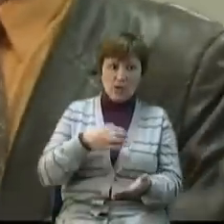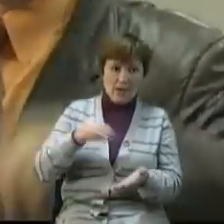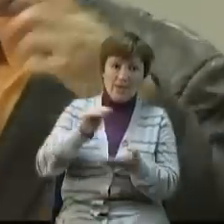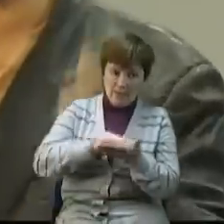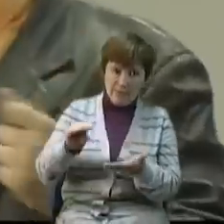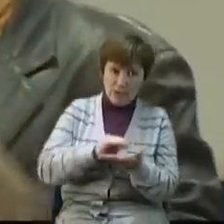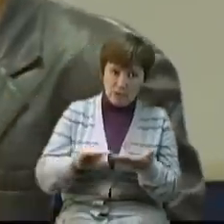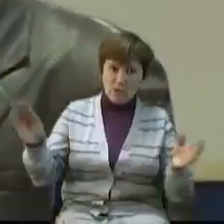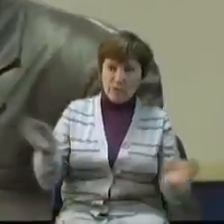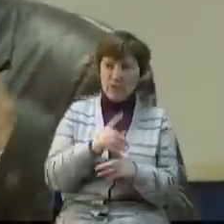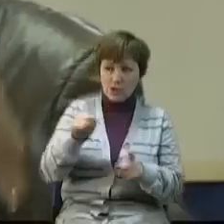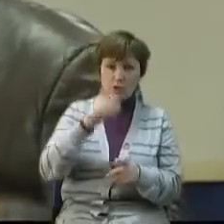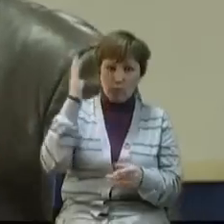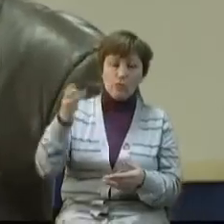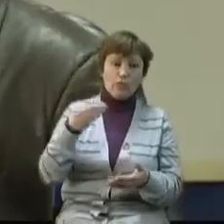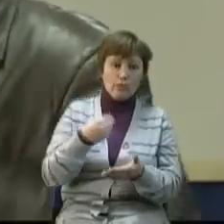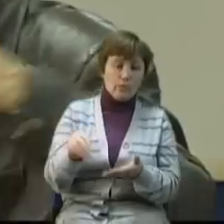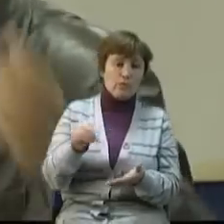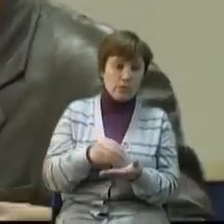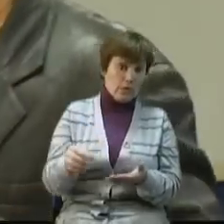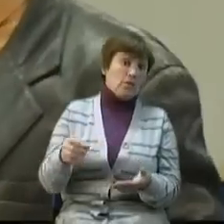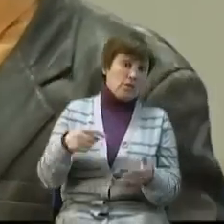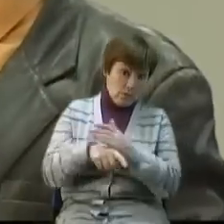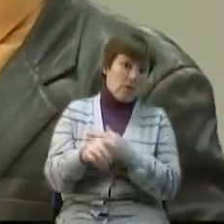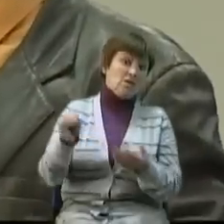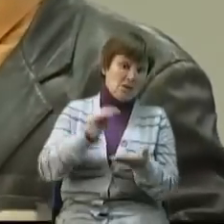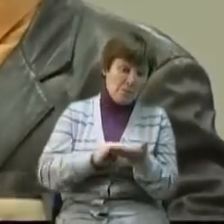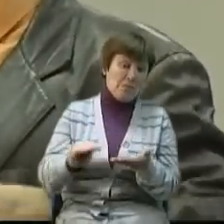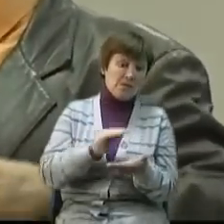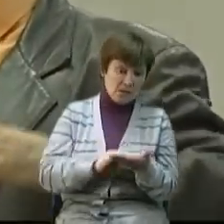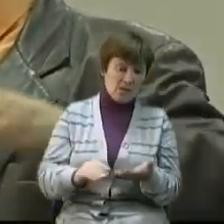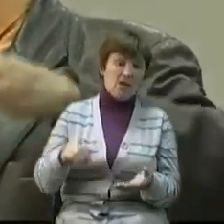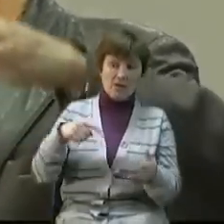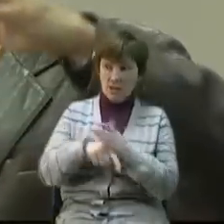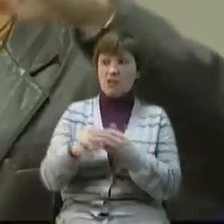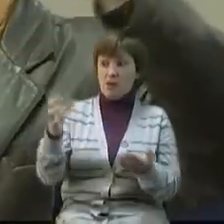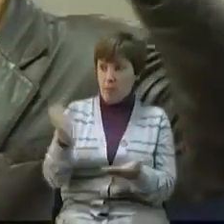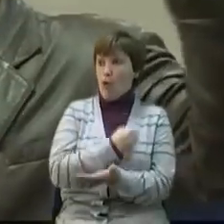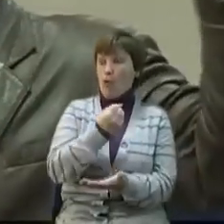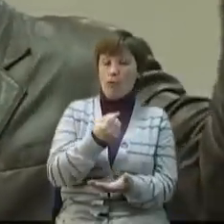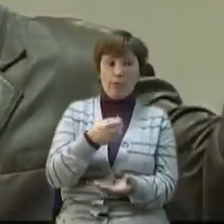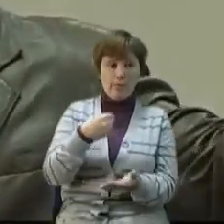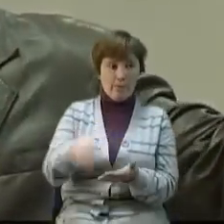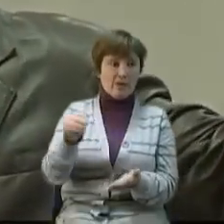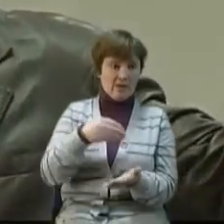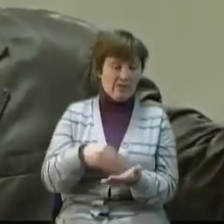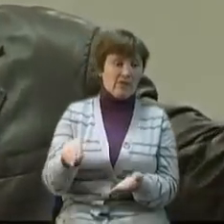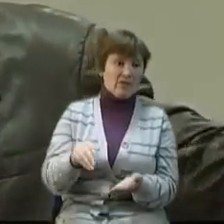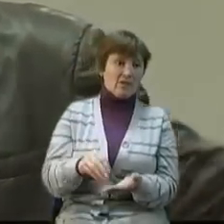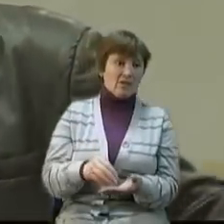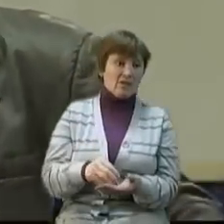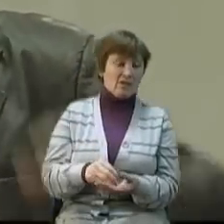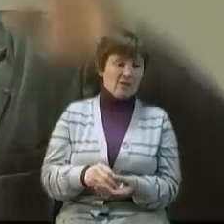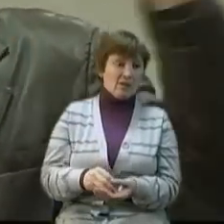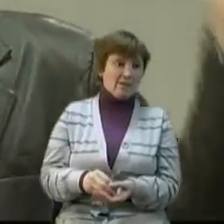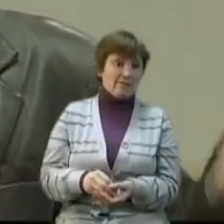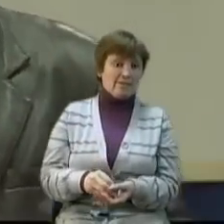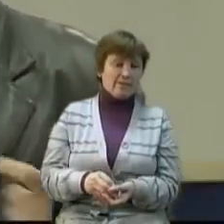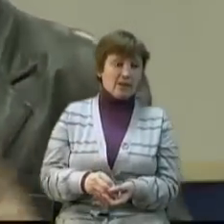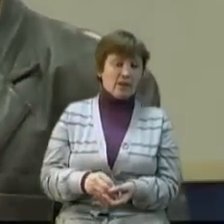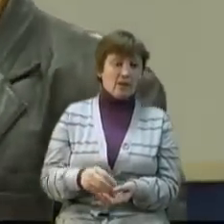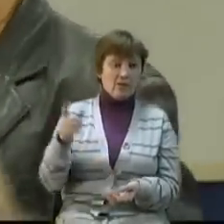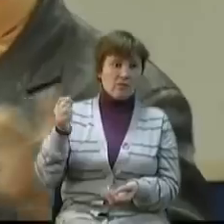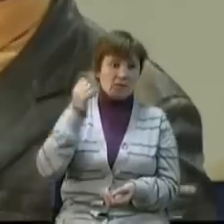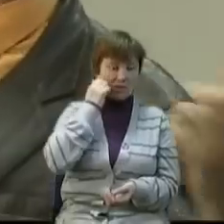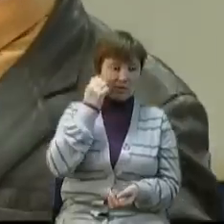напишу то, что будут покупать. И начал писать, и начали покупать. И вот когда у меня это все вот уже выросло, несколько контрактов, я уже устроился в